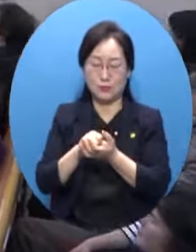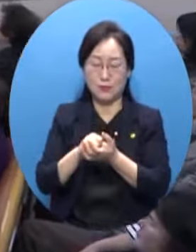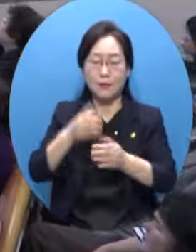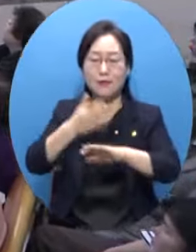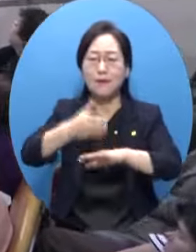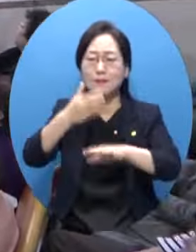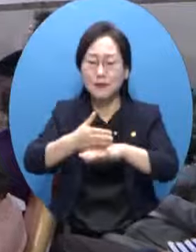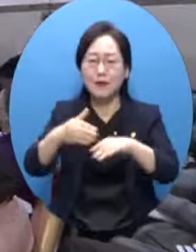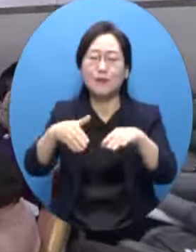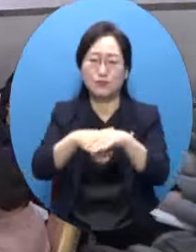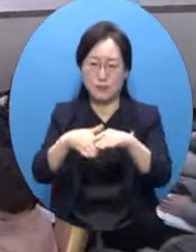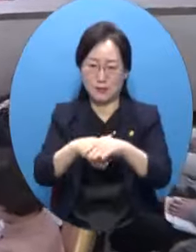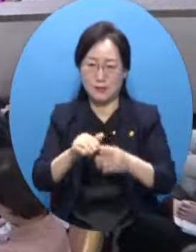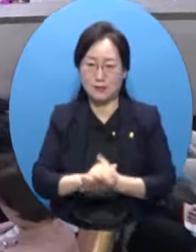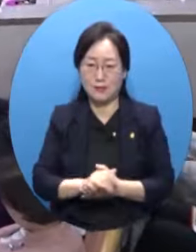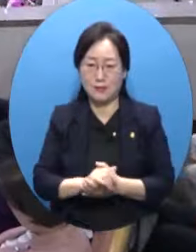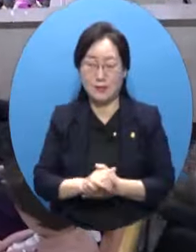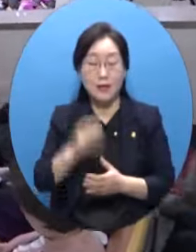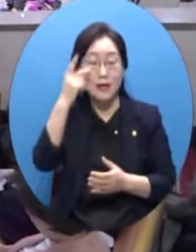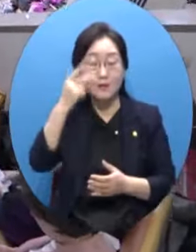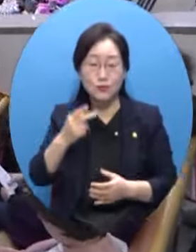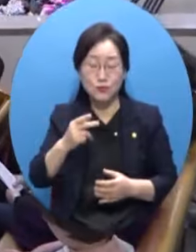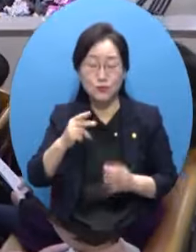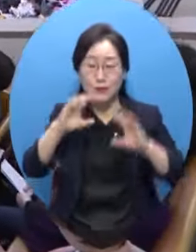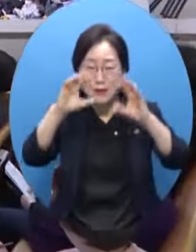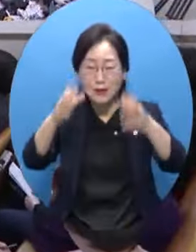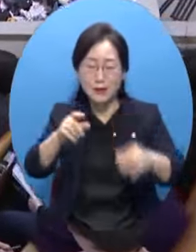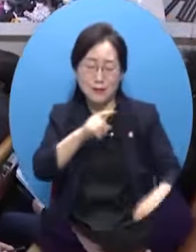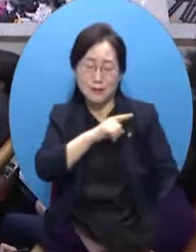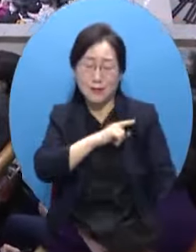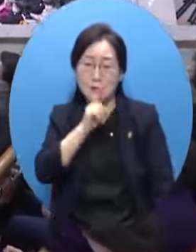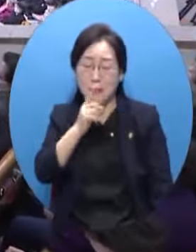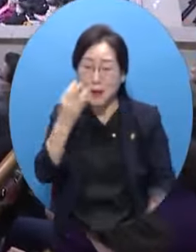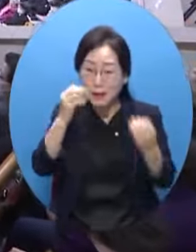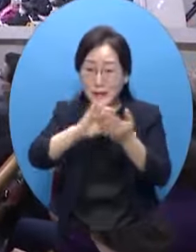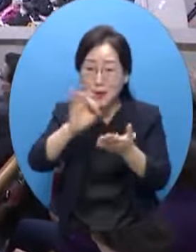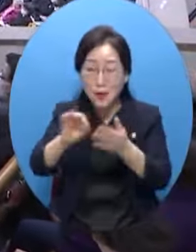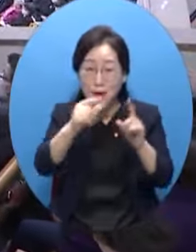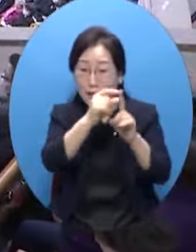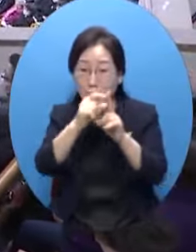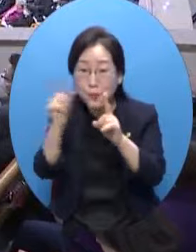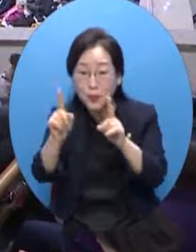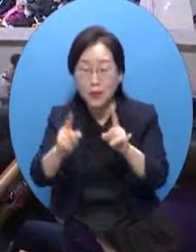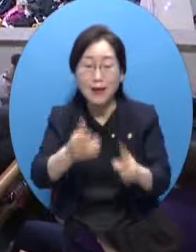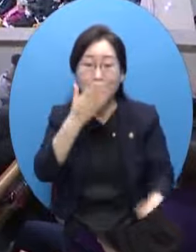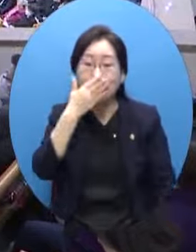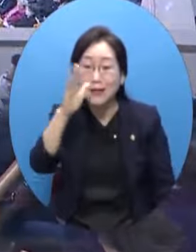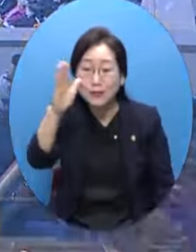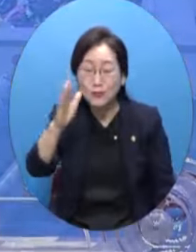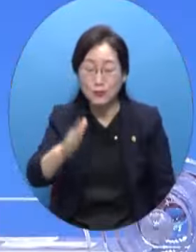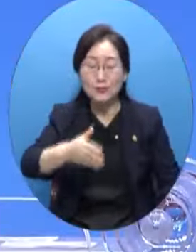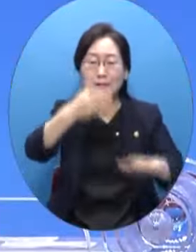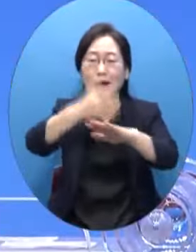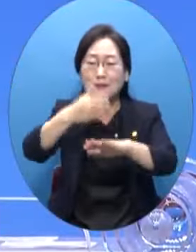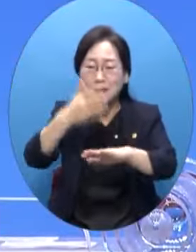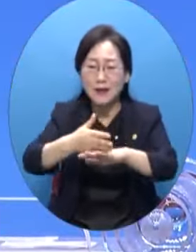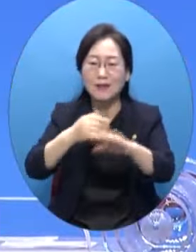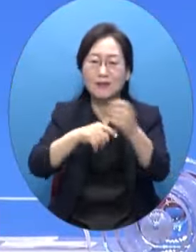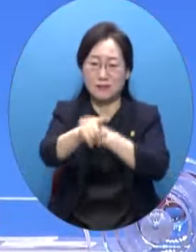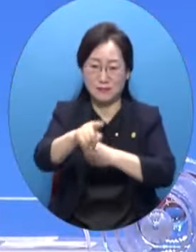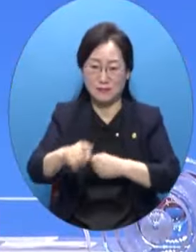감사 문화입니다. 미국에서 가장 많이 듣는 말이 thank you라는 말입니다. 감사합니다는